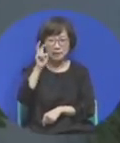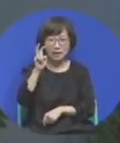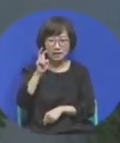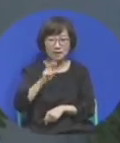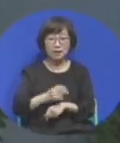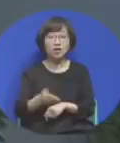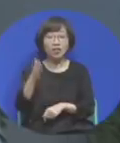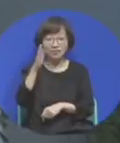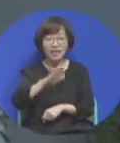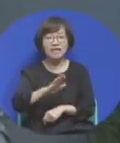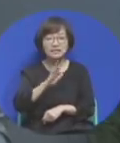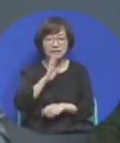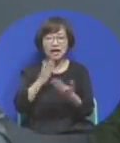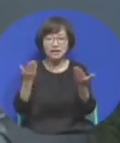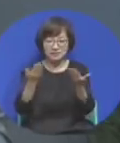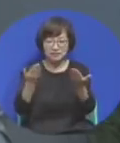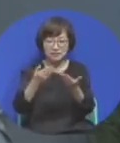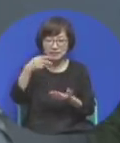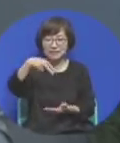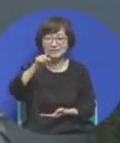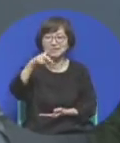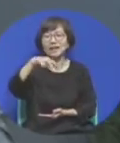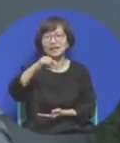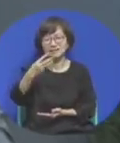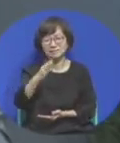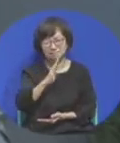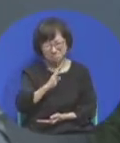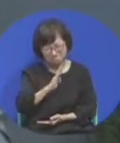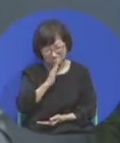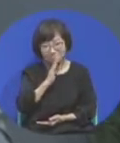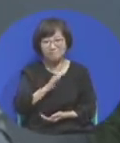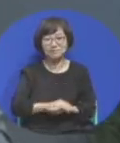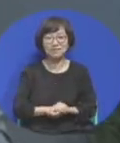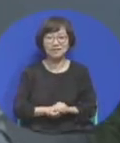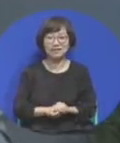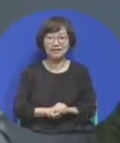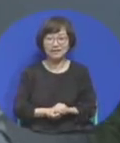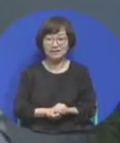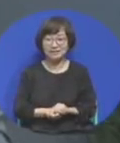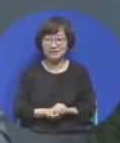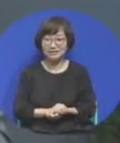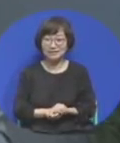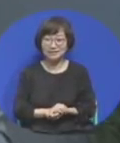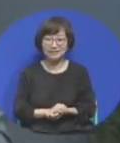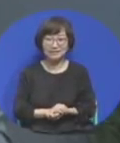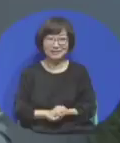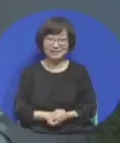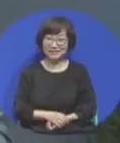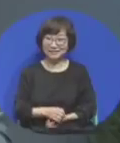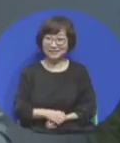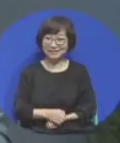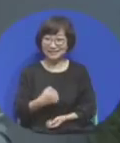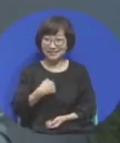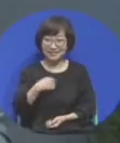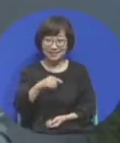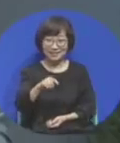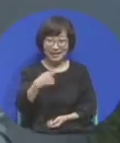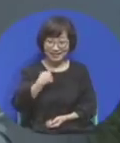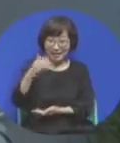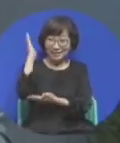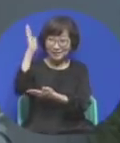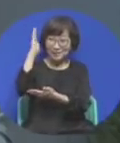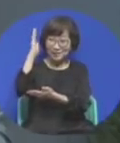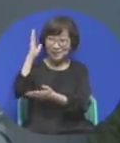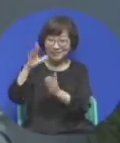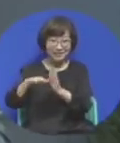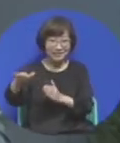true. 그러나 지난주에도 얘기했습니다만은 제 설교를 두고 여러분 앉아있는 거 보면요. 기적입니다.